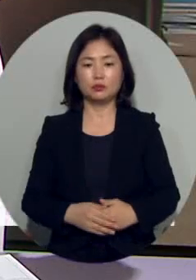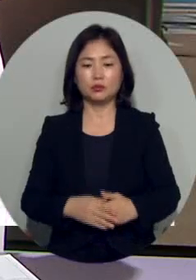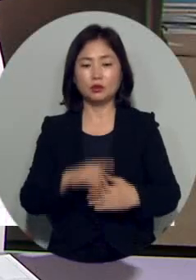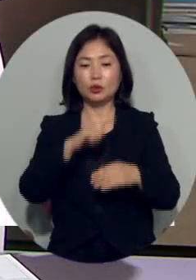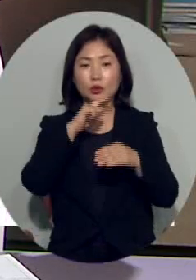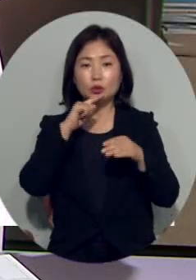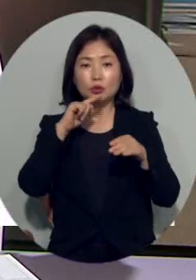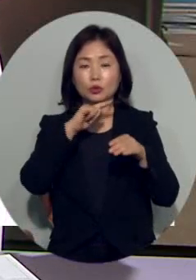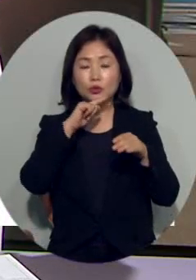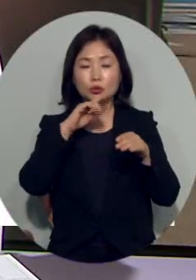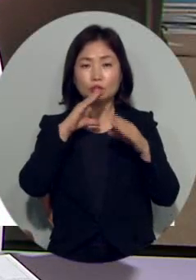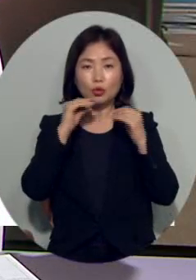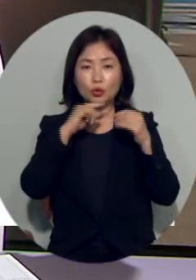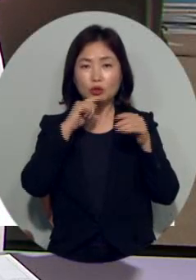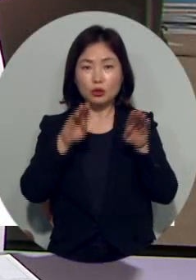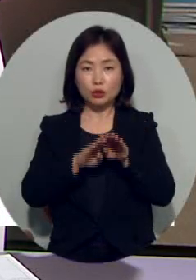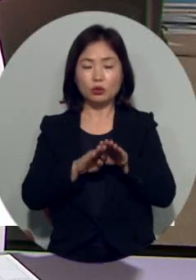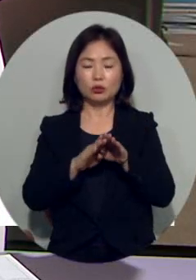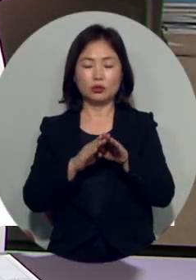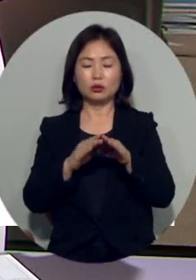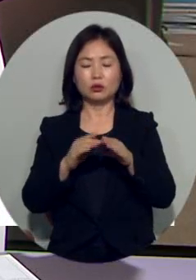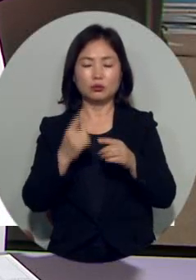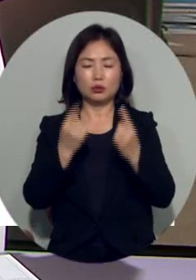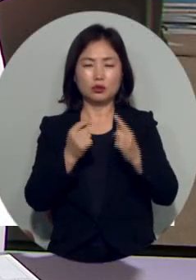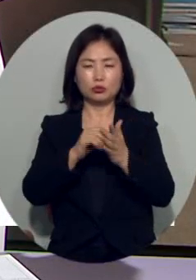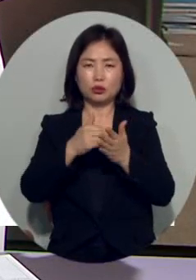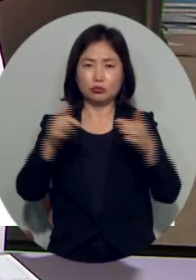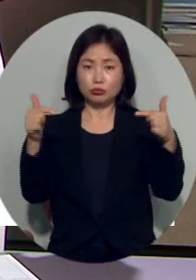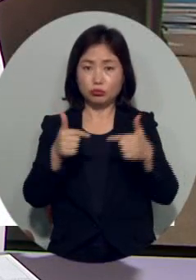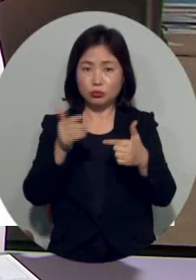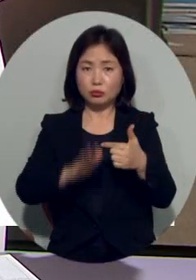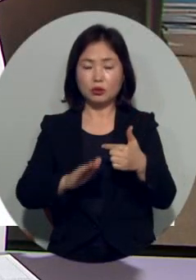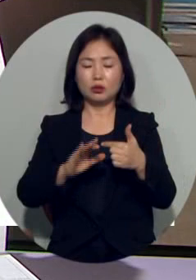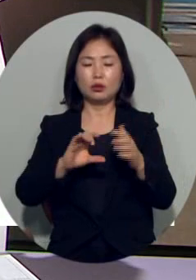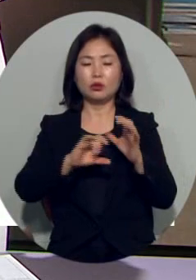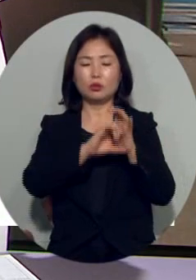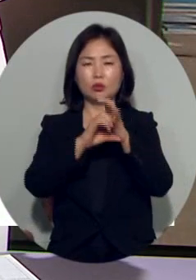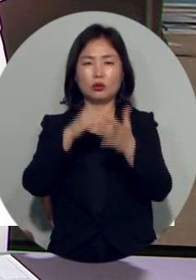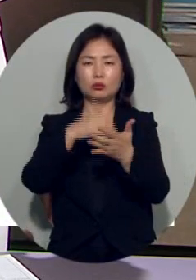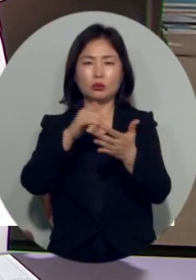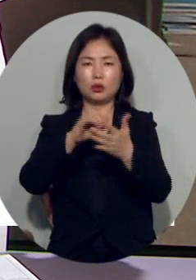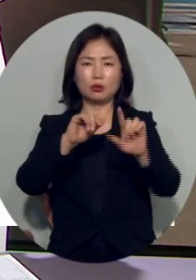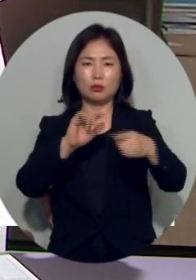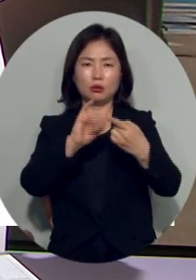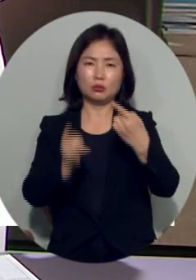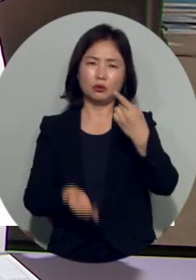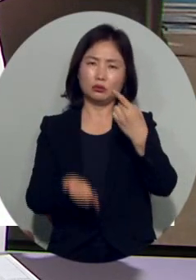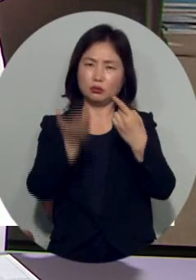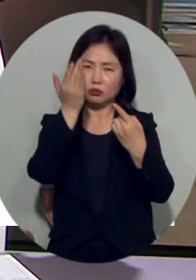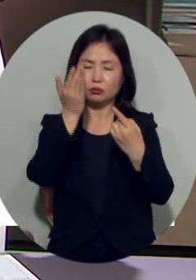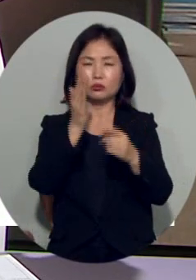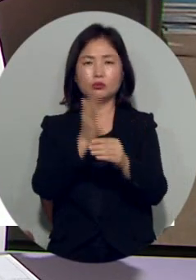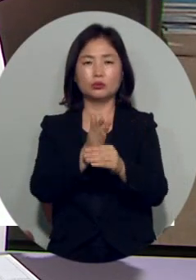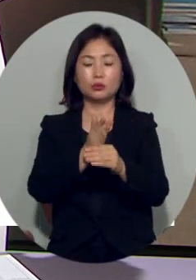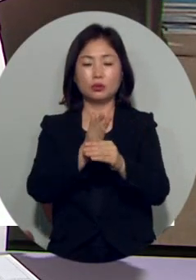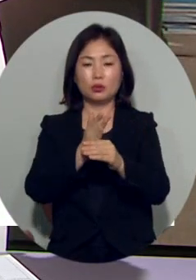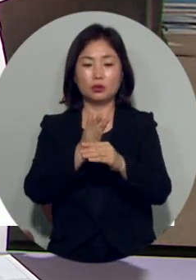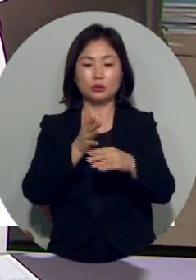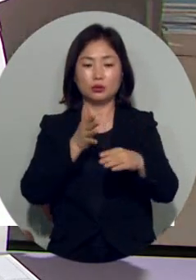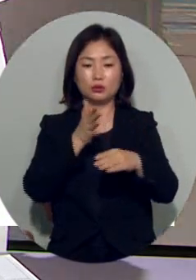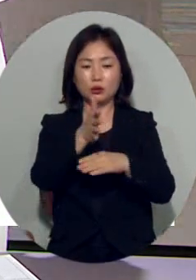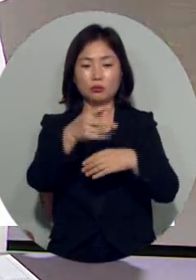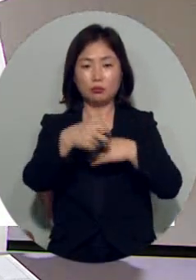휴일을 지나며 다소 줄긴 했습니다만 코로나19 확진자가 여전히 100명대를 넘고 있습니다.